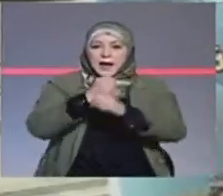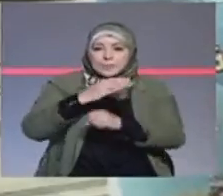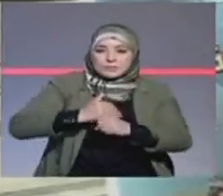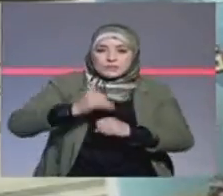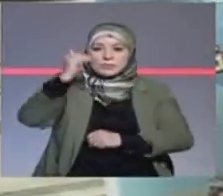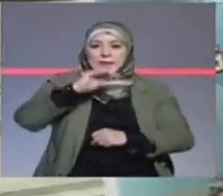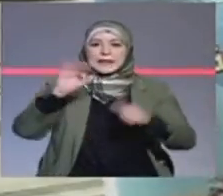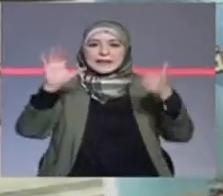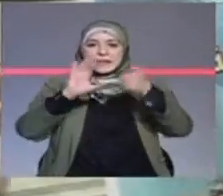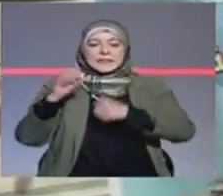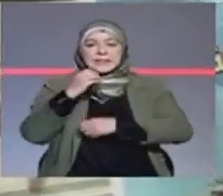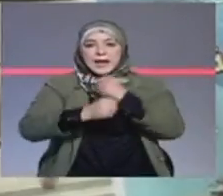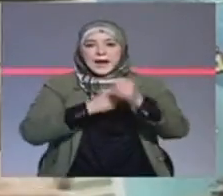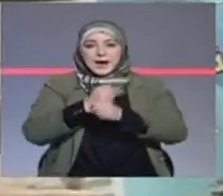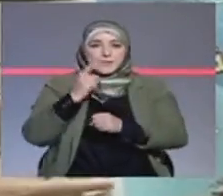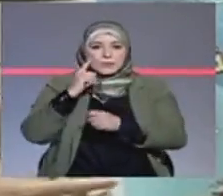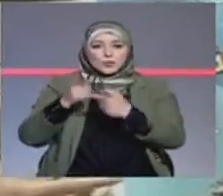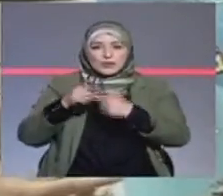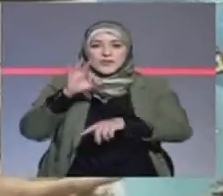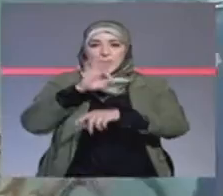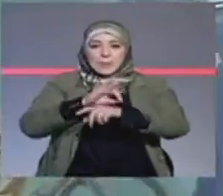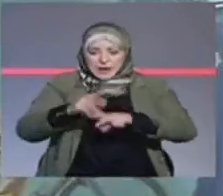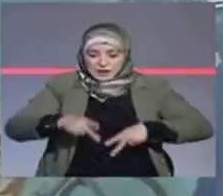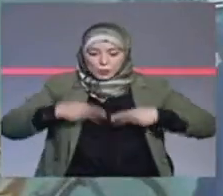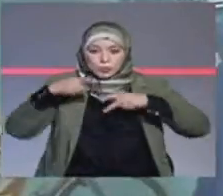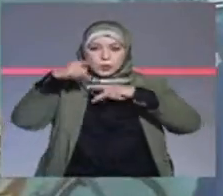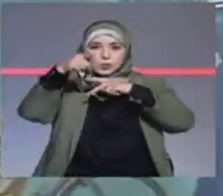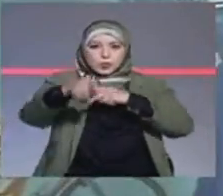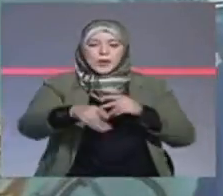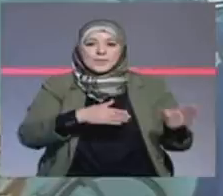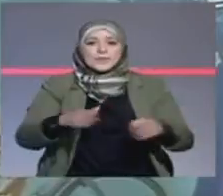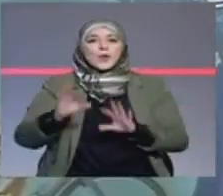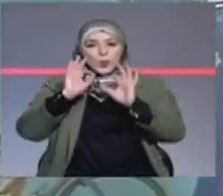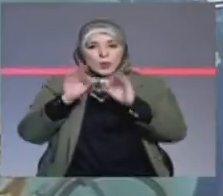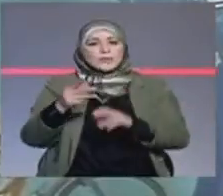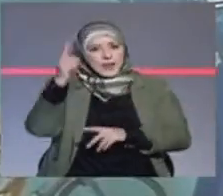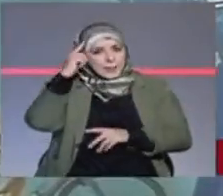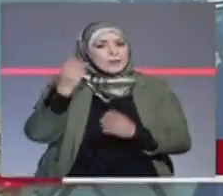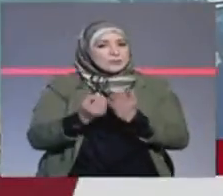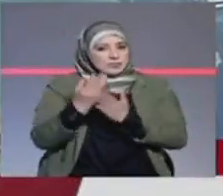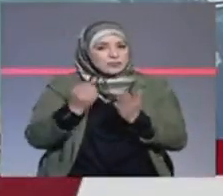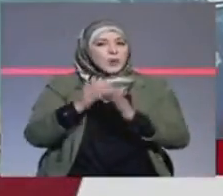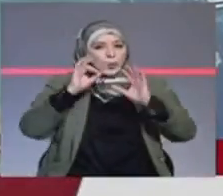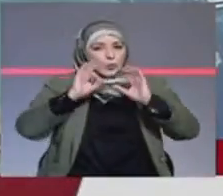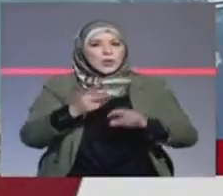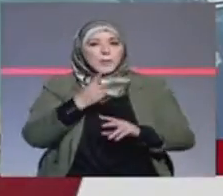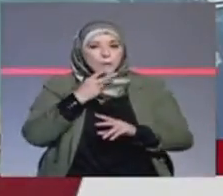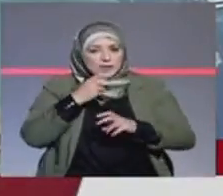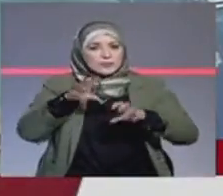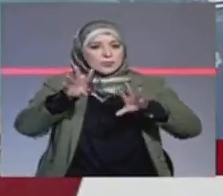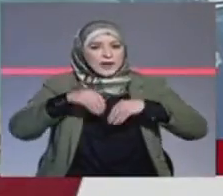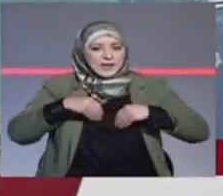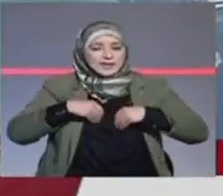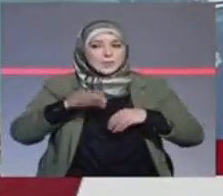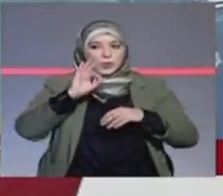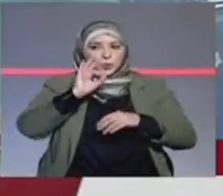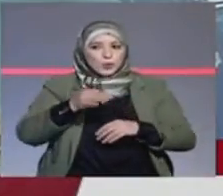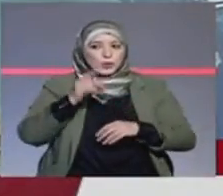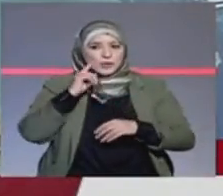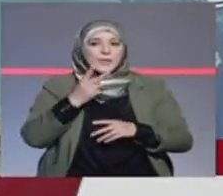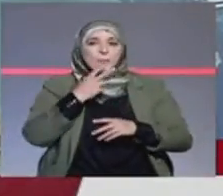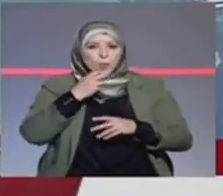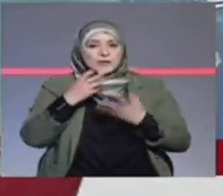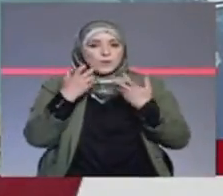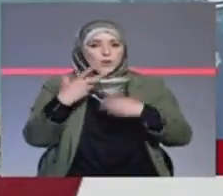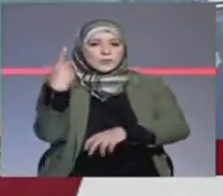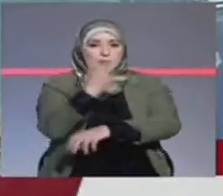عام واللي عندهم أمراض مزمنة خاصة. ولقينا الحقيقة درجة وعي كبيرة من قبل المواطنين، ما كناش نخيبوا باش نلقاوها بالحق، المواطنين